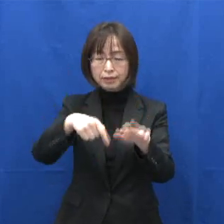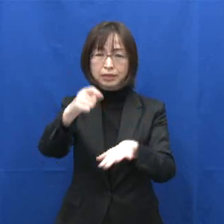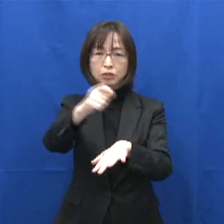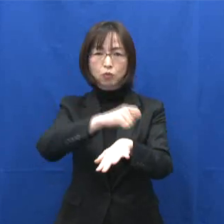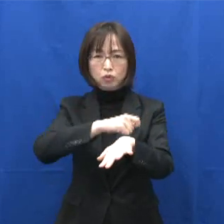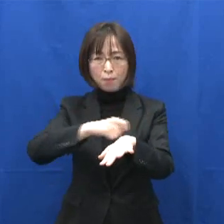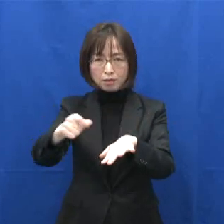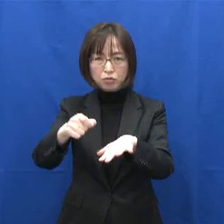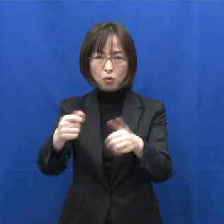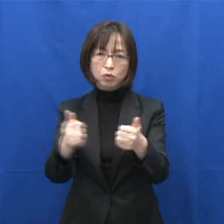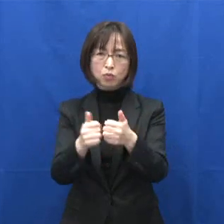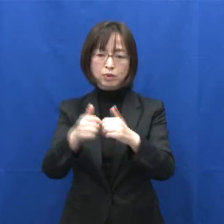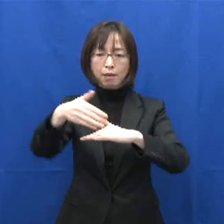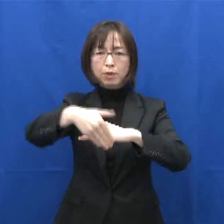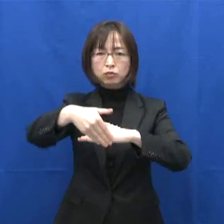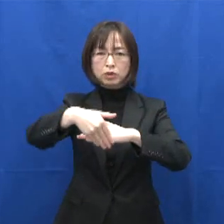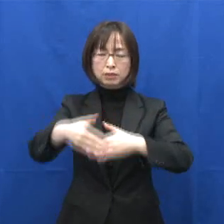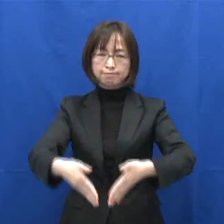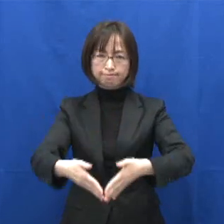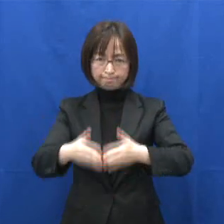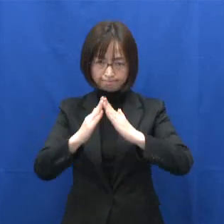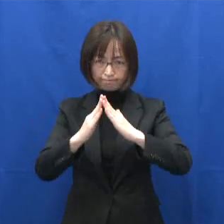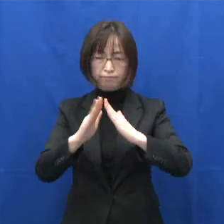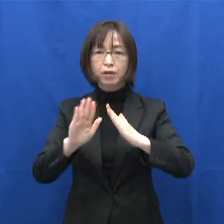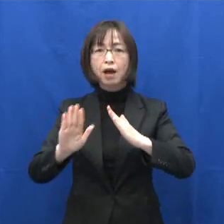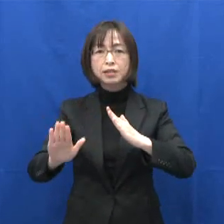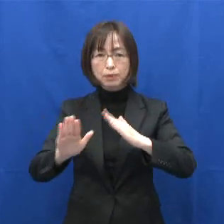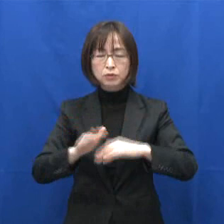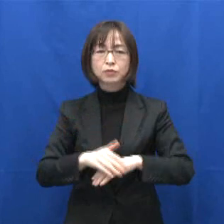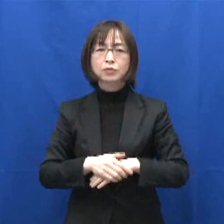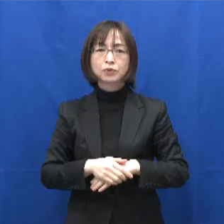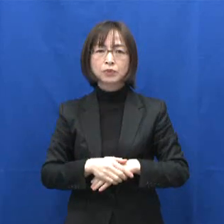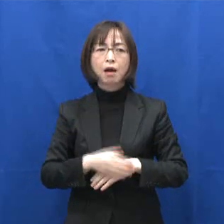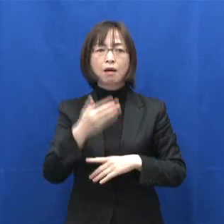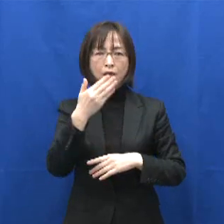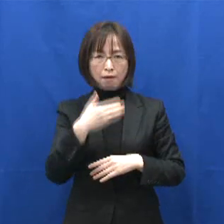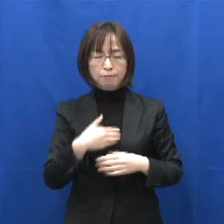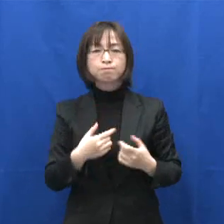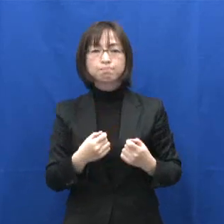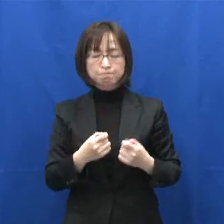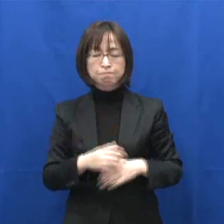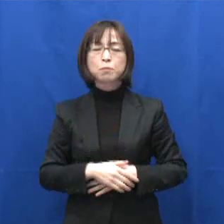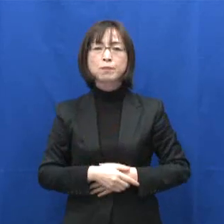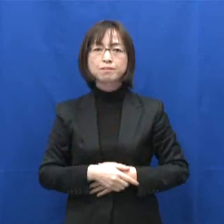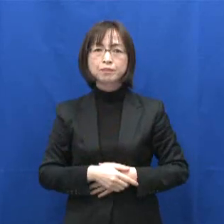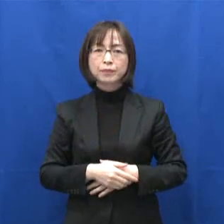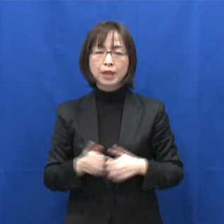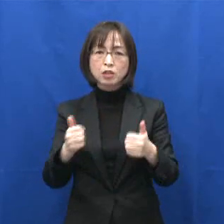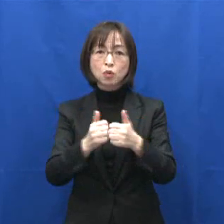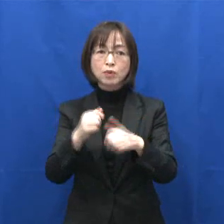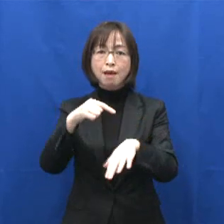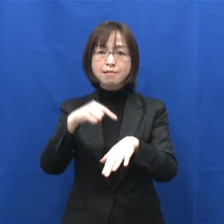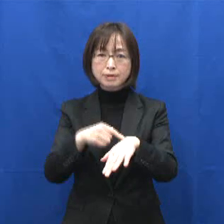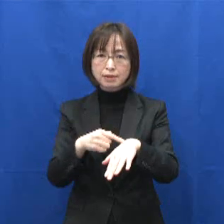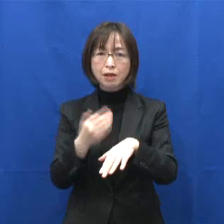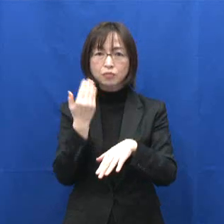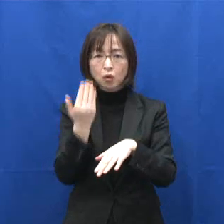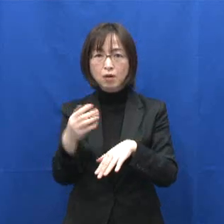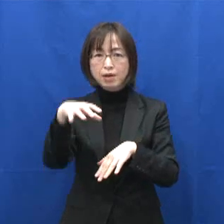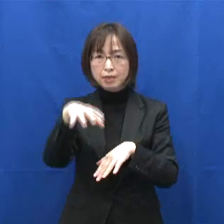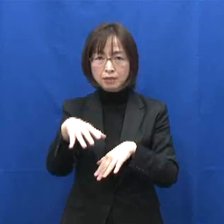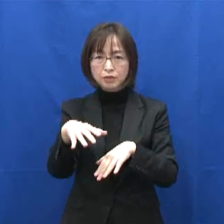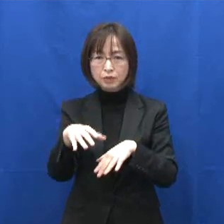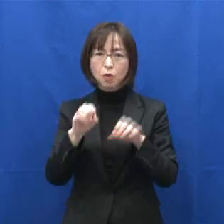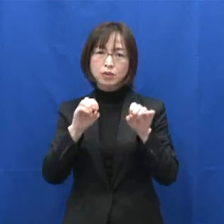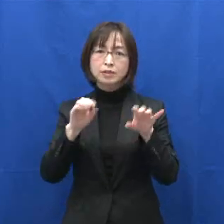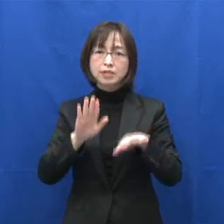の相談窓口を設置をしております。 そうなんです。ということで相談時間や、お問い合わせ先をお知ら